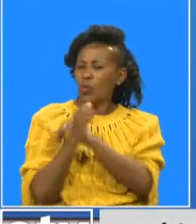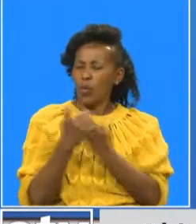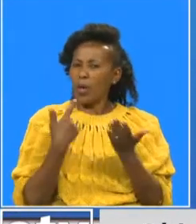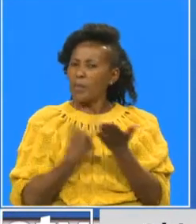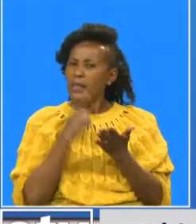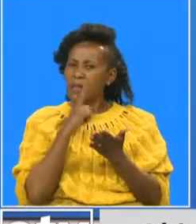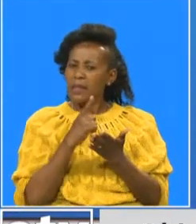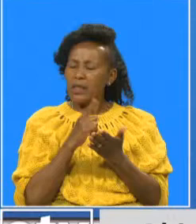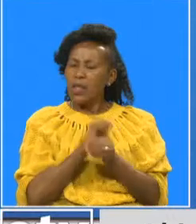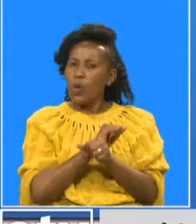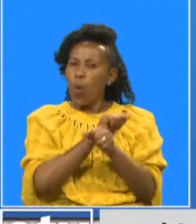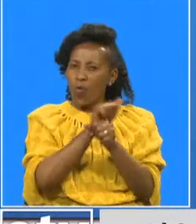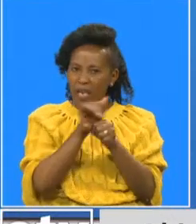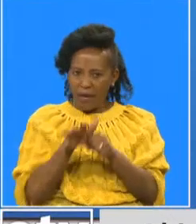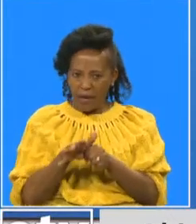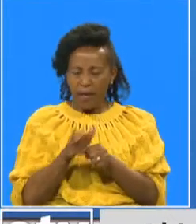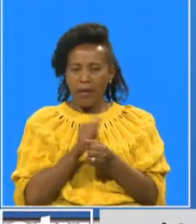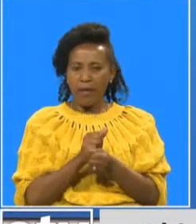በዚህ በኮቪድ